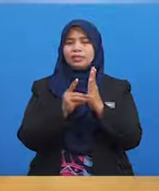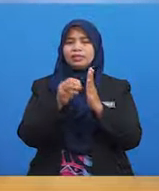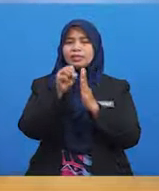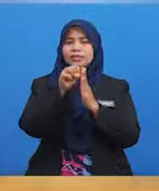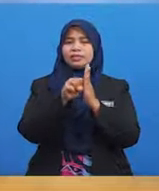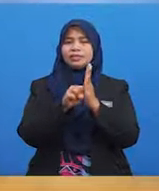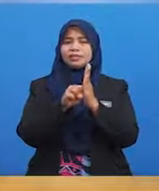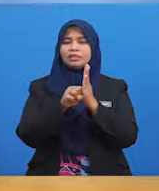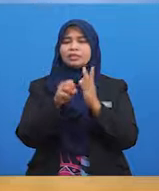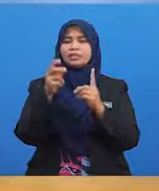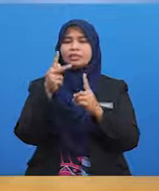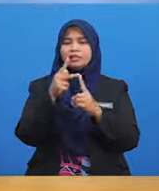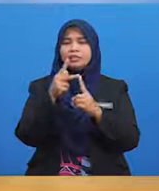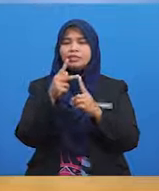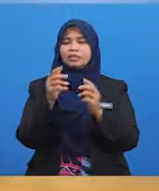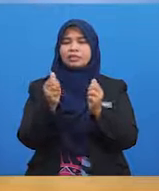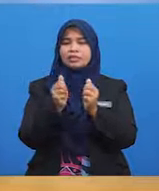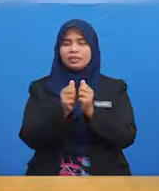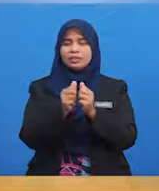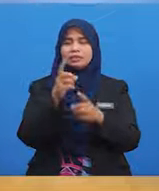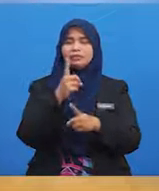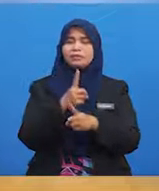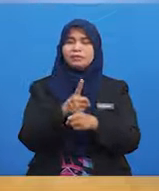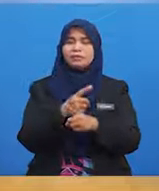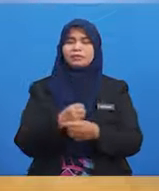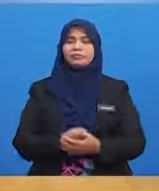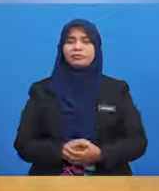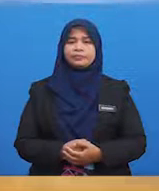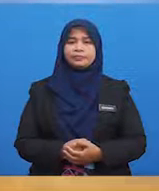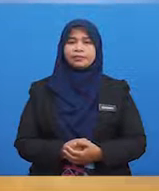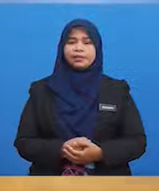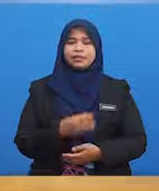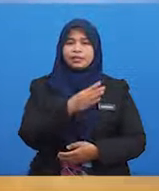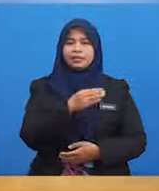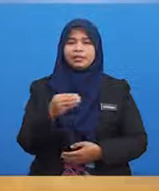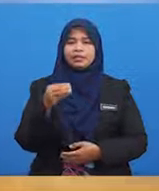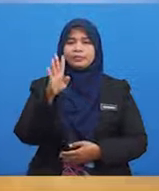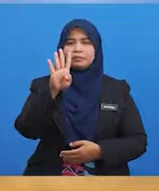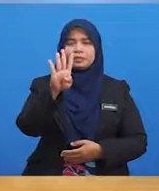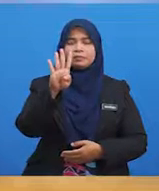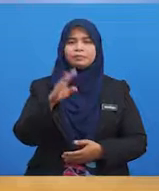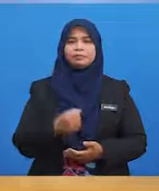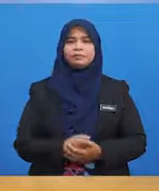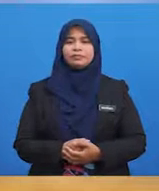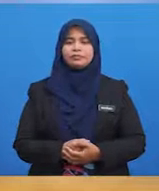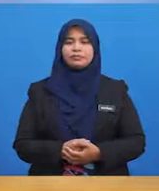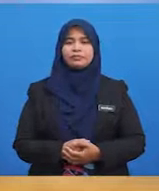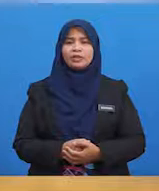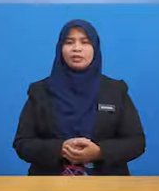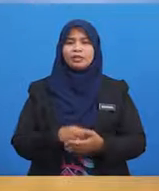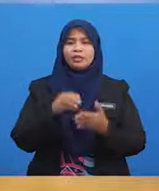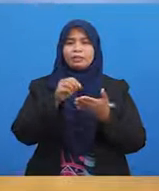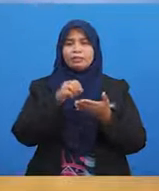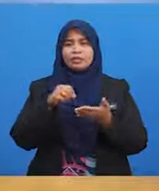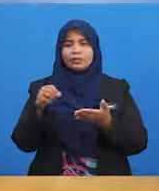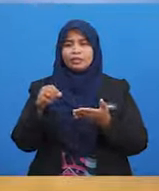se ke dengan betul. Dan keempat,